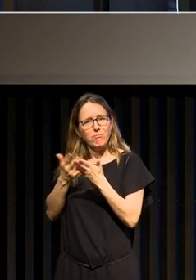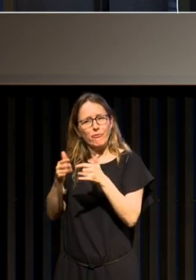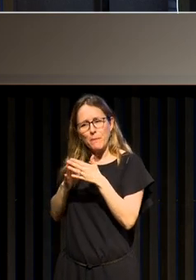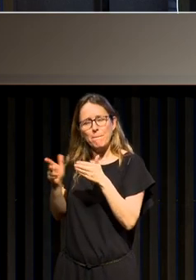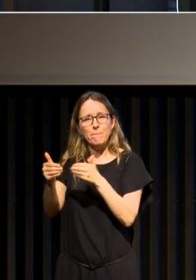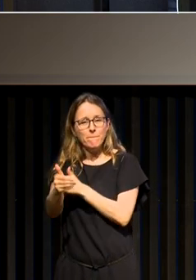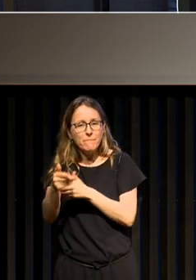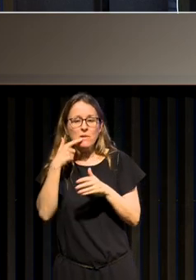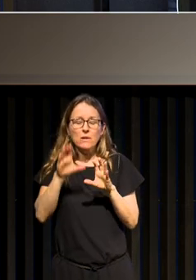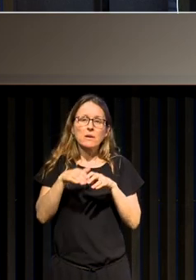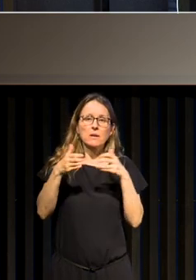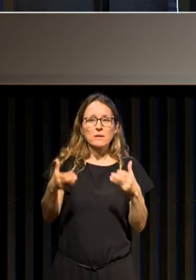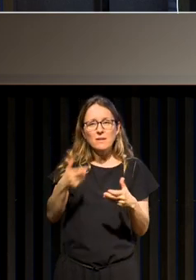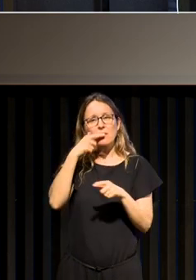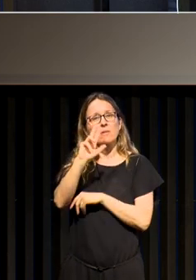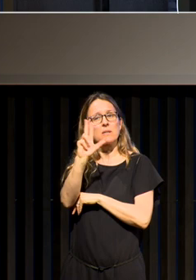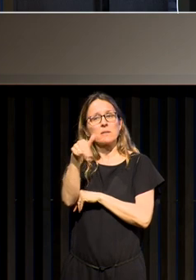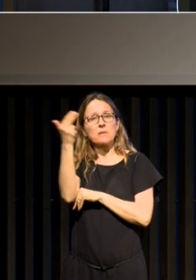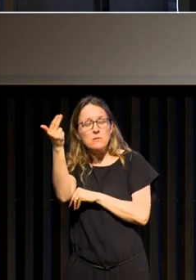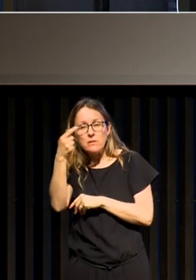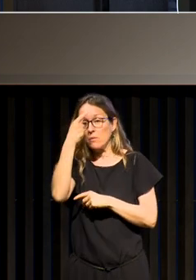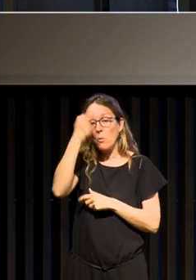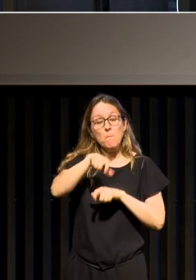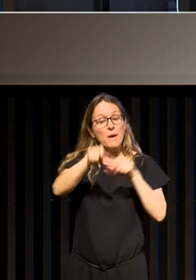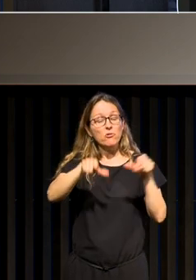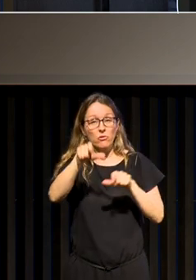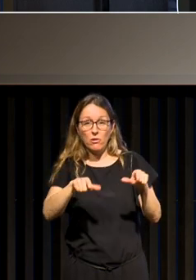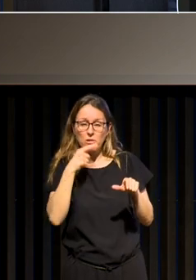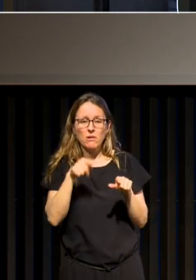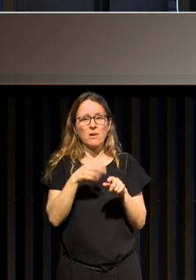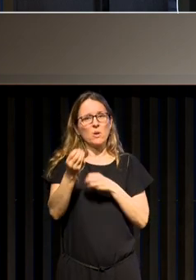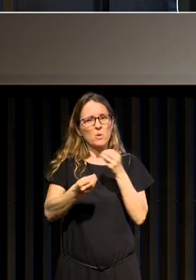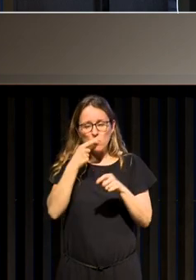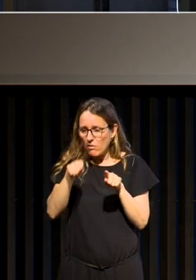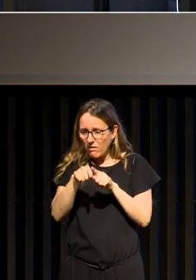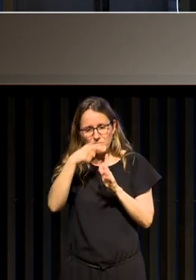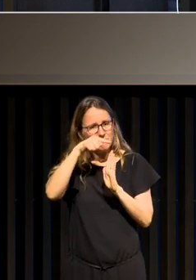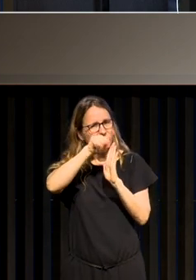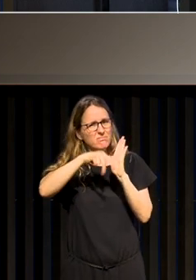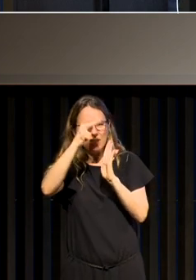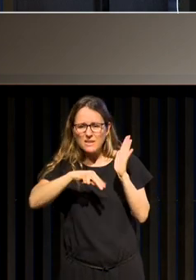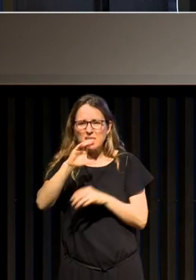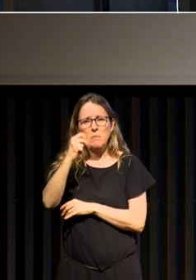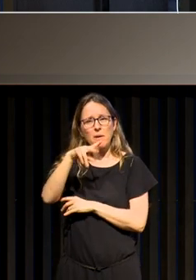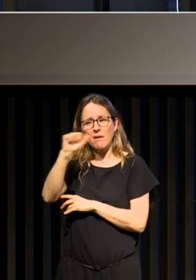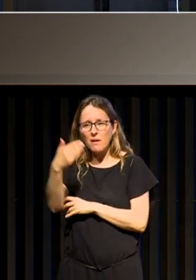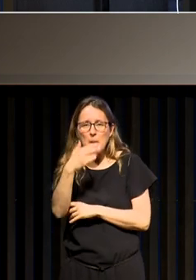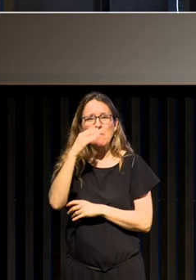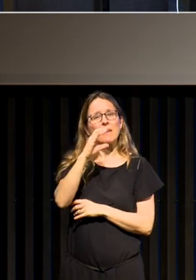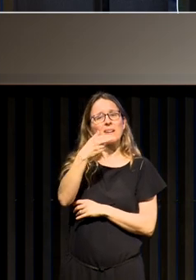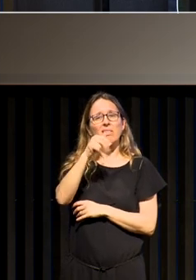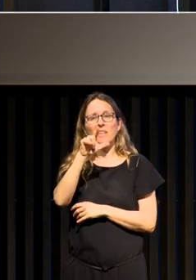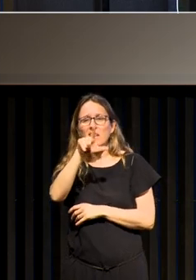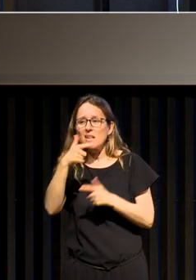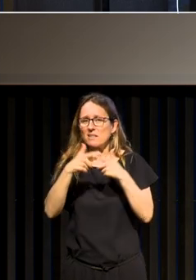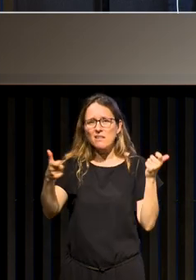du répertoire national d'identification des personnes physiques, du répertoire national interrégime des bénéficiaires de l'assurance maladie, de la CNIL, enfin tout ça c'est